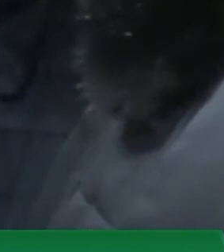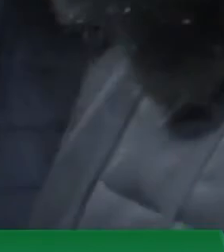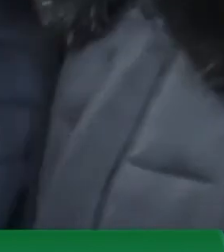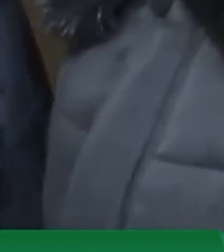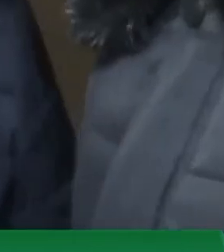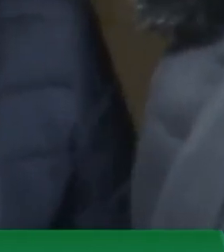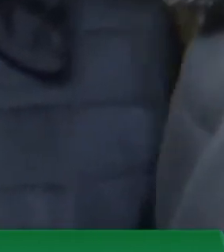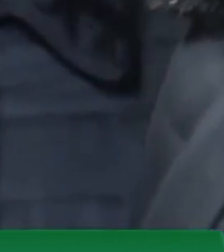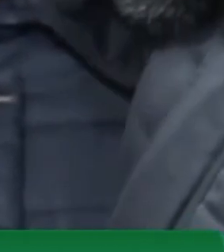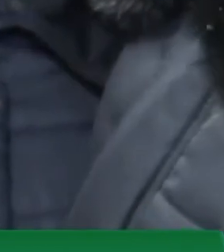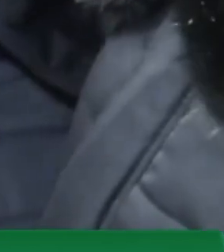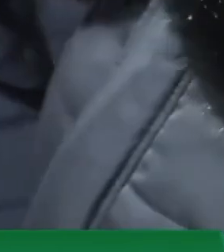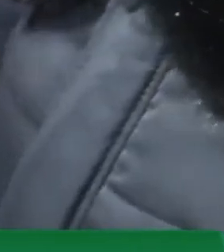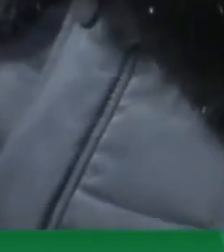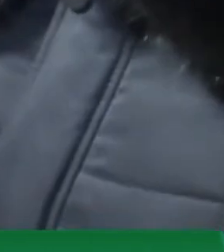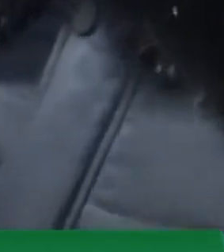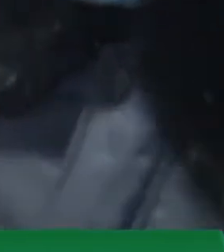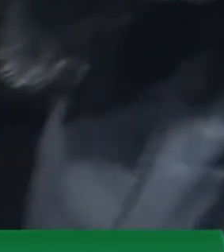иначе ты мне пас паша